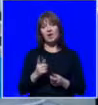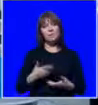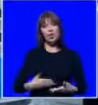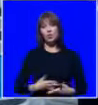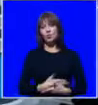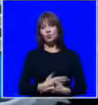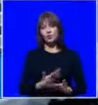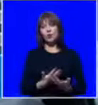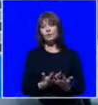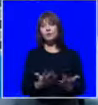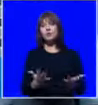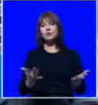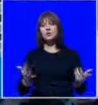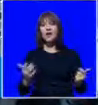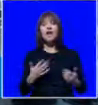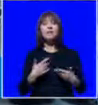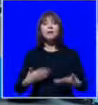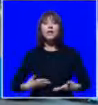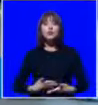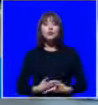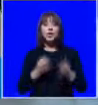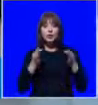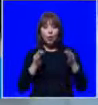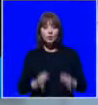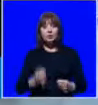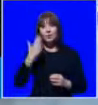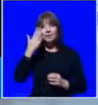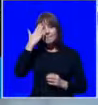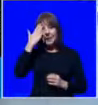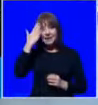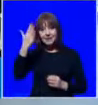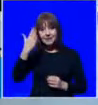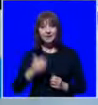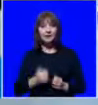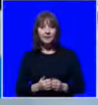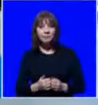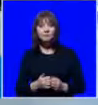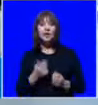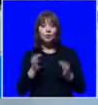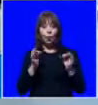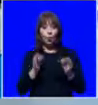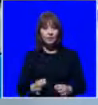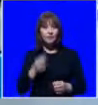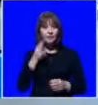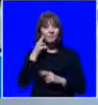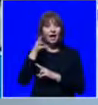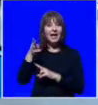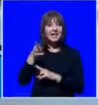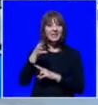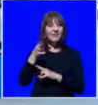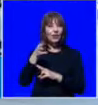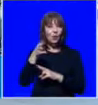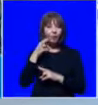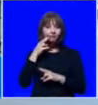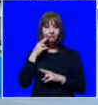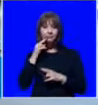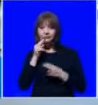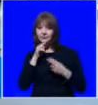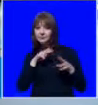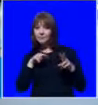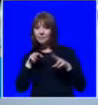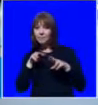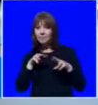мнозинства. Има нужда от установяване на истината. Като установи истината с видеоклипове тази комисия и тя трябва да бъде публична, настоявам